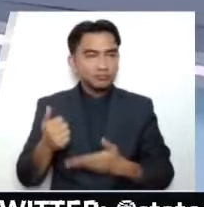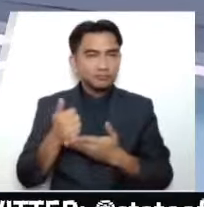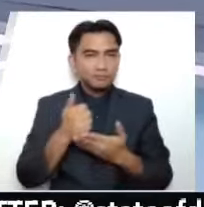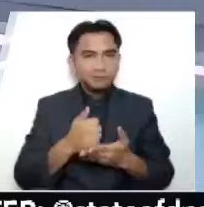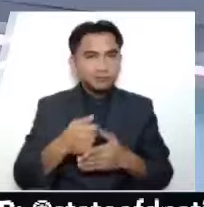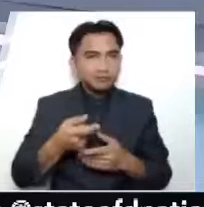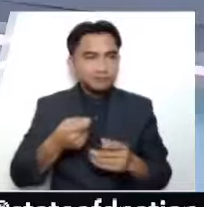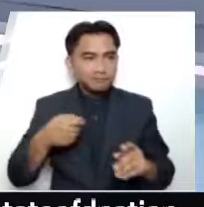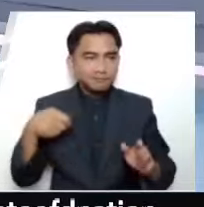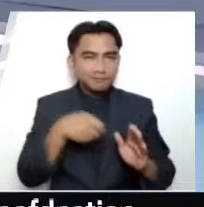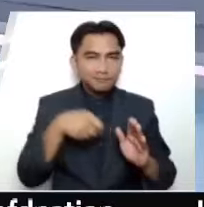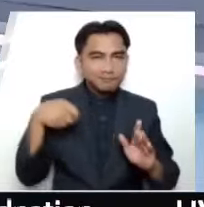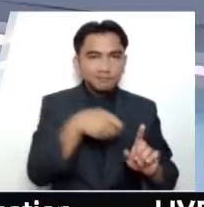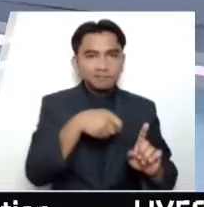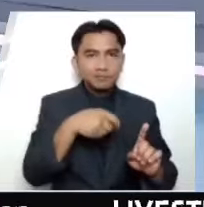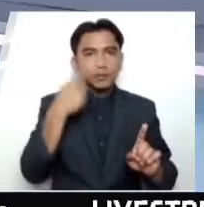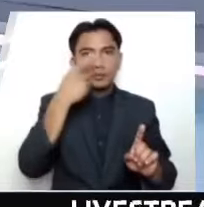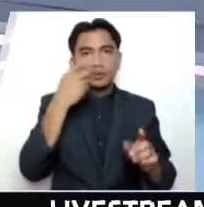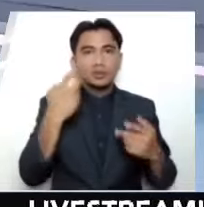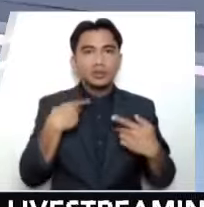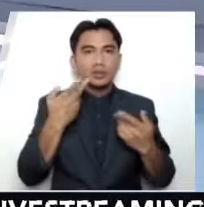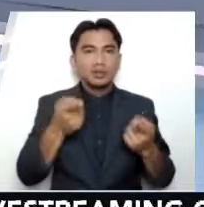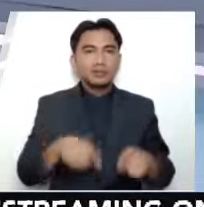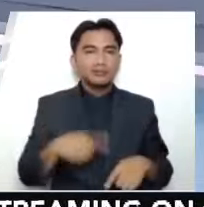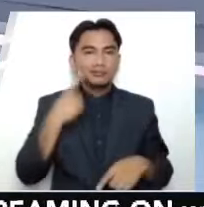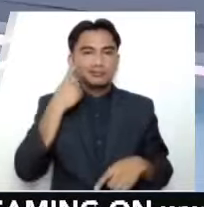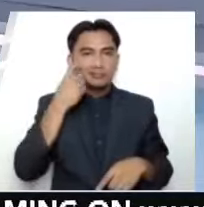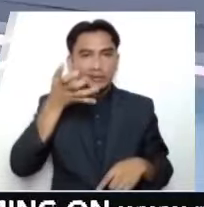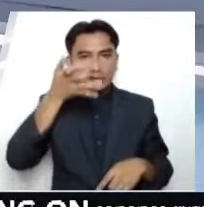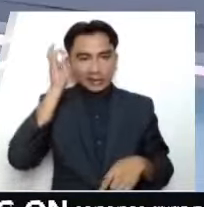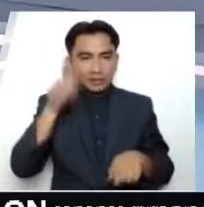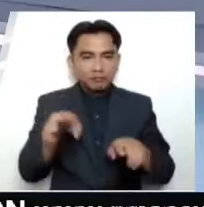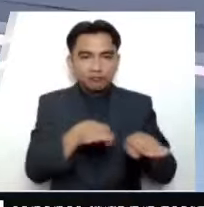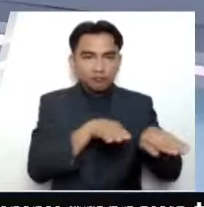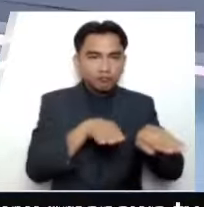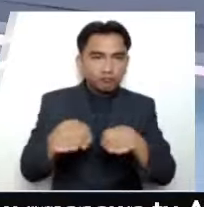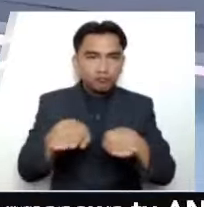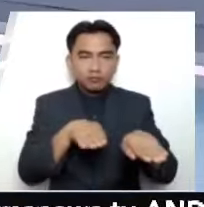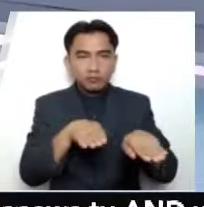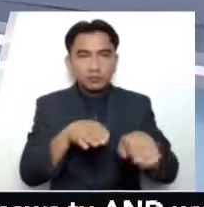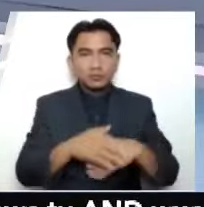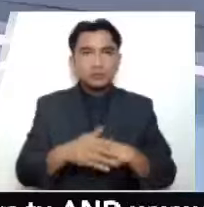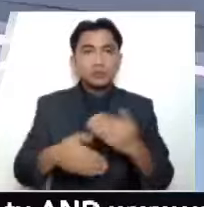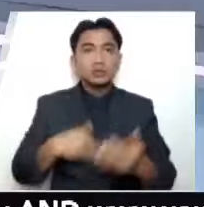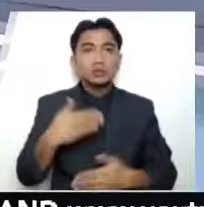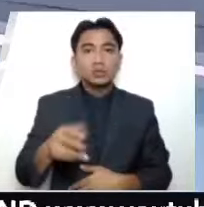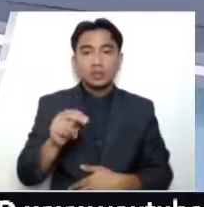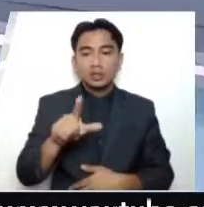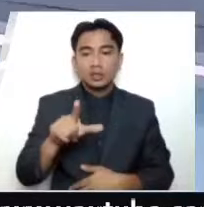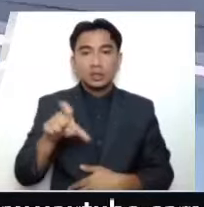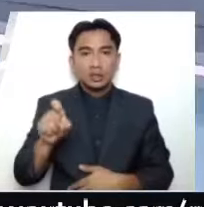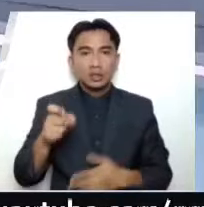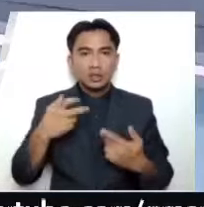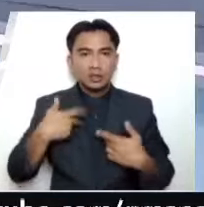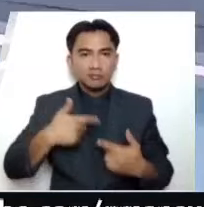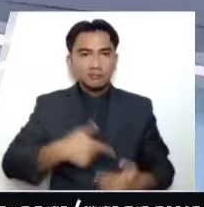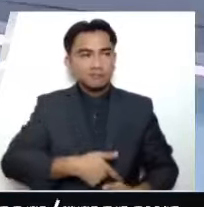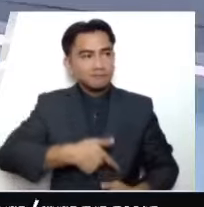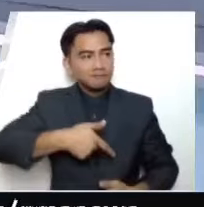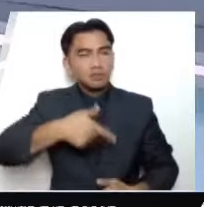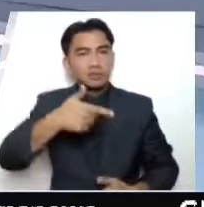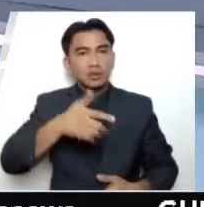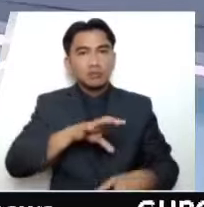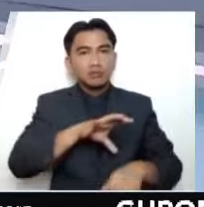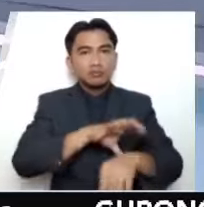kapatid dahil sa gitgitan. Sa NLEX, isang pulis ang nanutok ng baril at pinusasan ang nakaalitan niyang truck